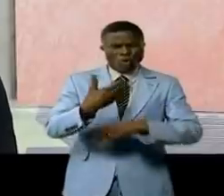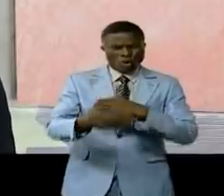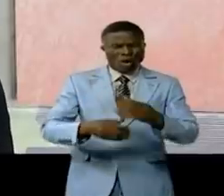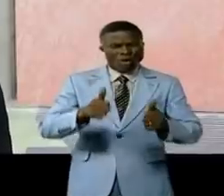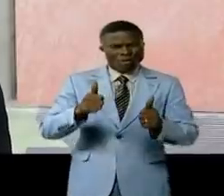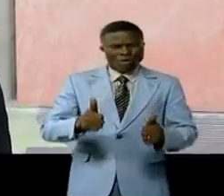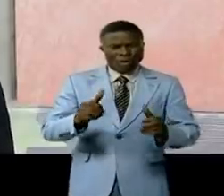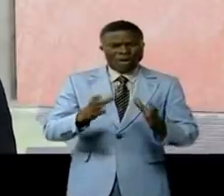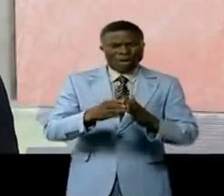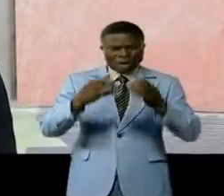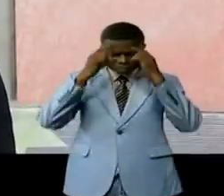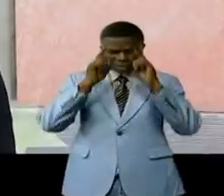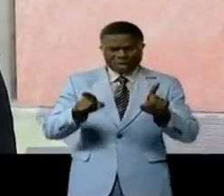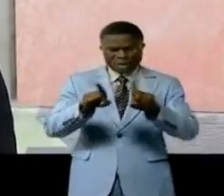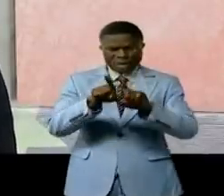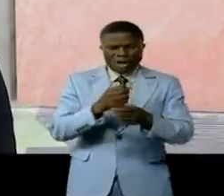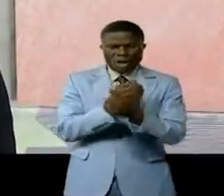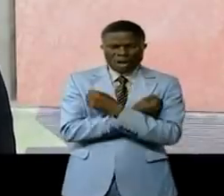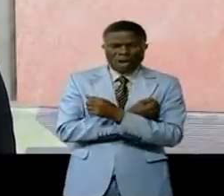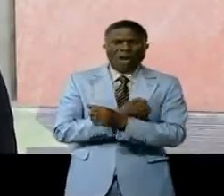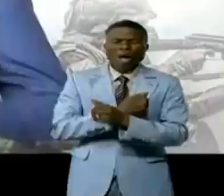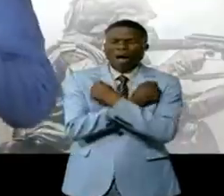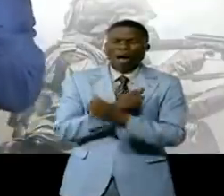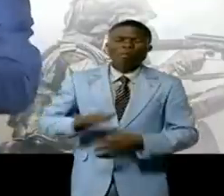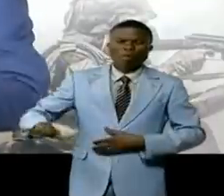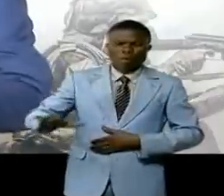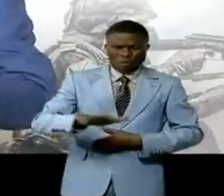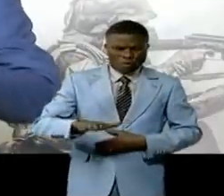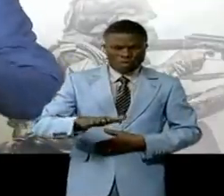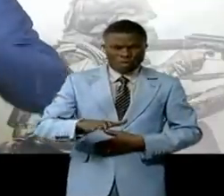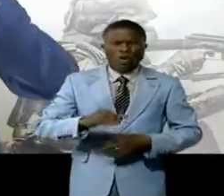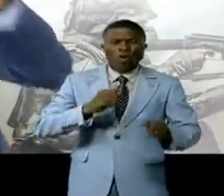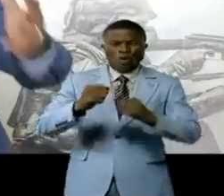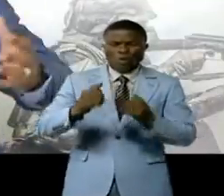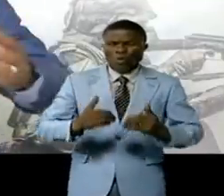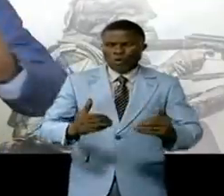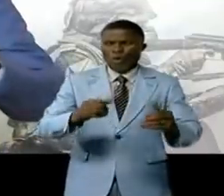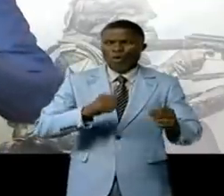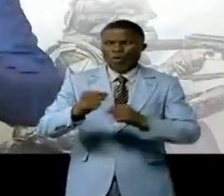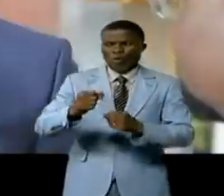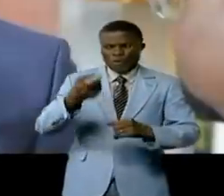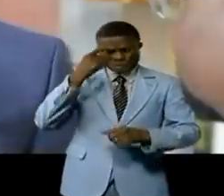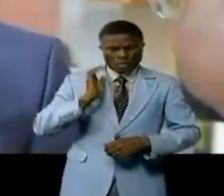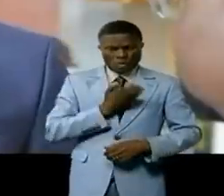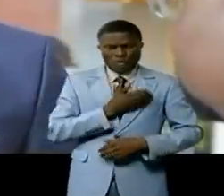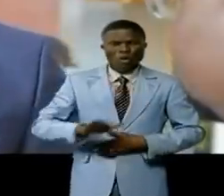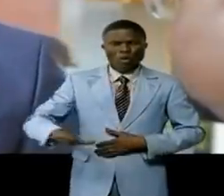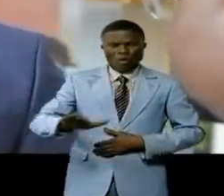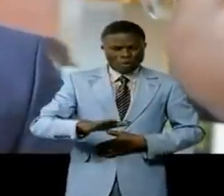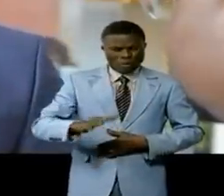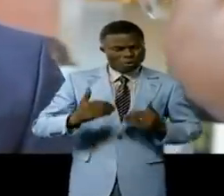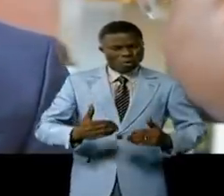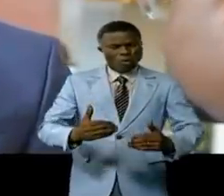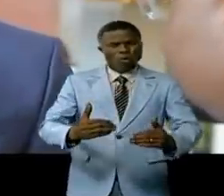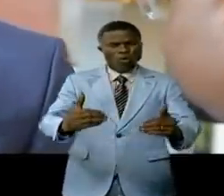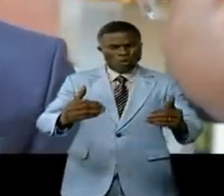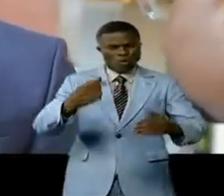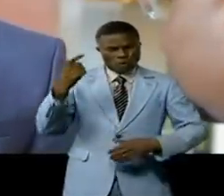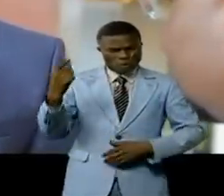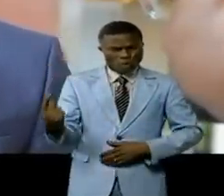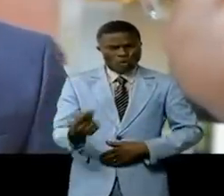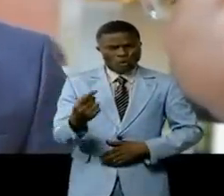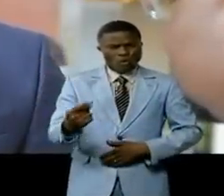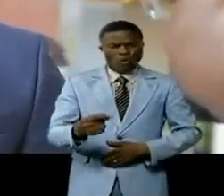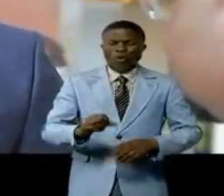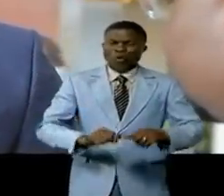font avec beaucoup d'amour, beaucoup de patriotisme. Bobunda, Bobunda Ponamboka. Nous allons continuer à